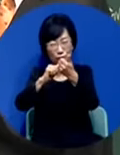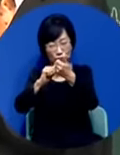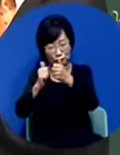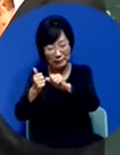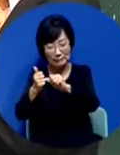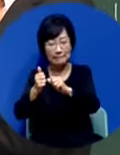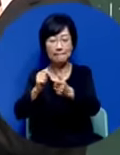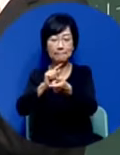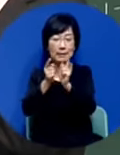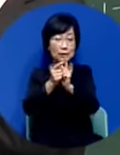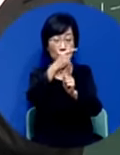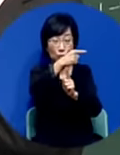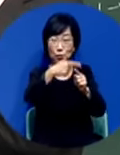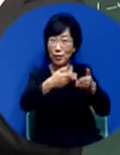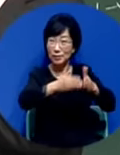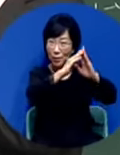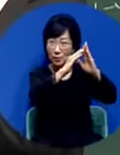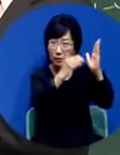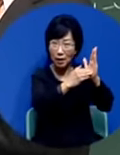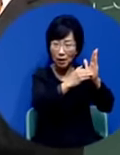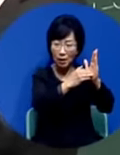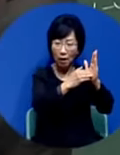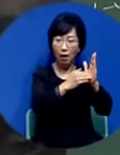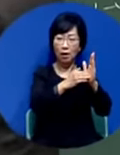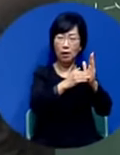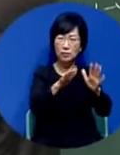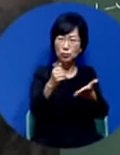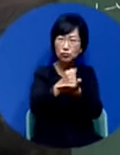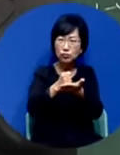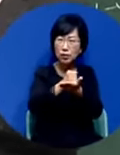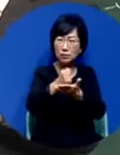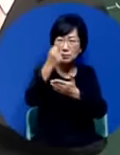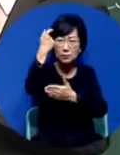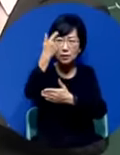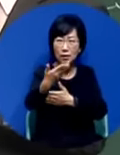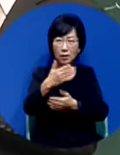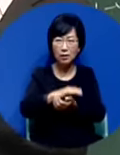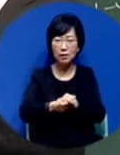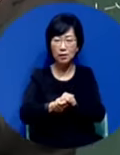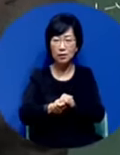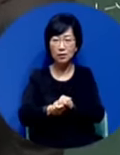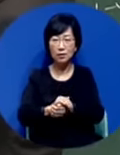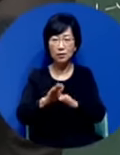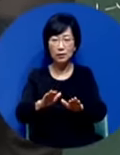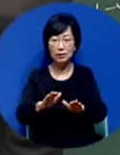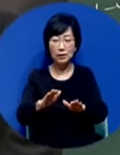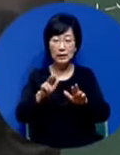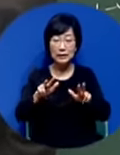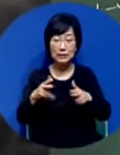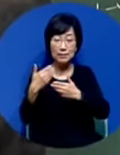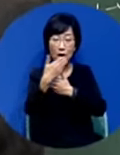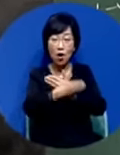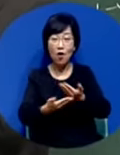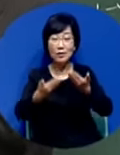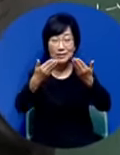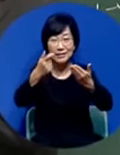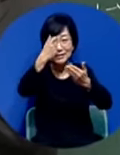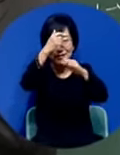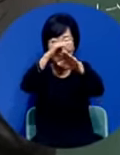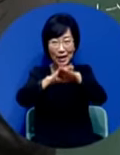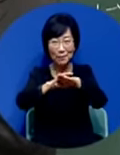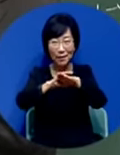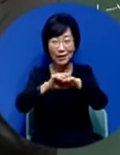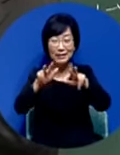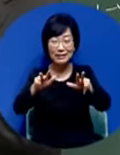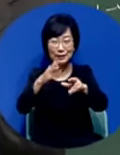那我们的黑人女人们的这个幼儿园偏偏又建立在那个地区. 우연이겠습니까? 这是偶然吗? 오늘 우리 읽은 본문에 성경 신예배 드리는데 지금 아프리카 성교예요.